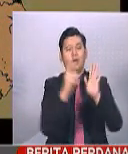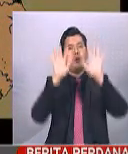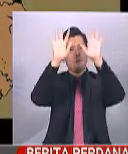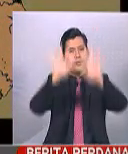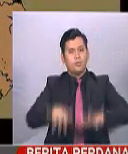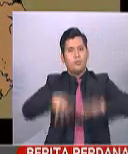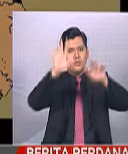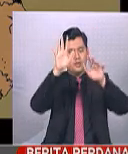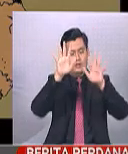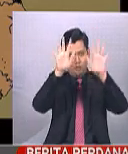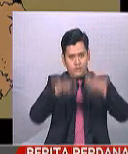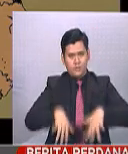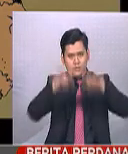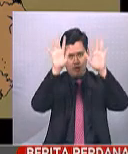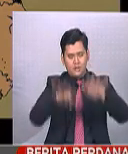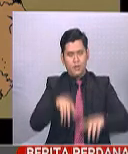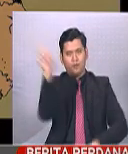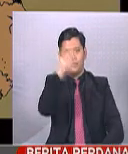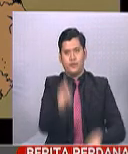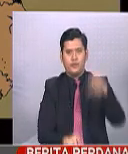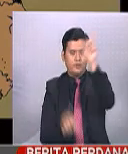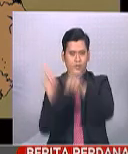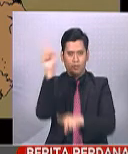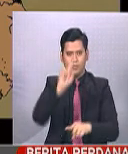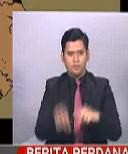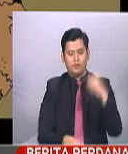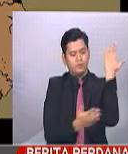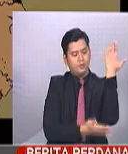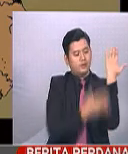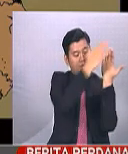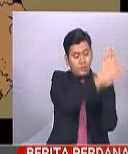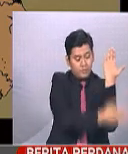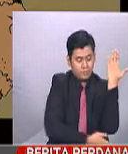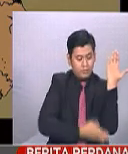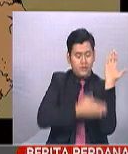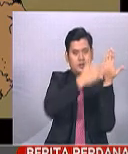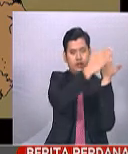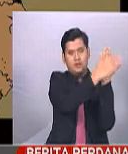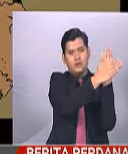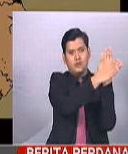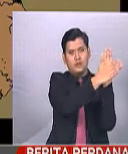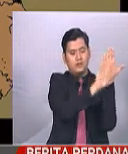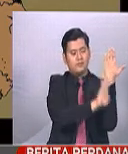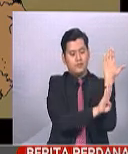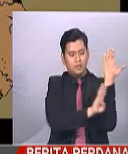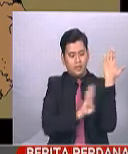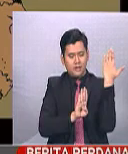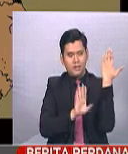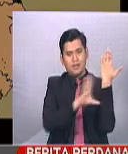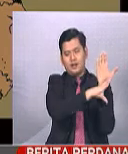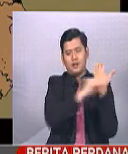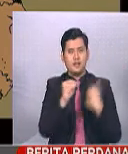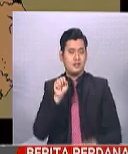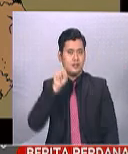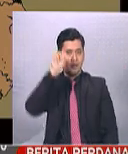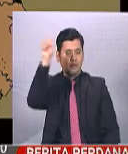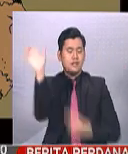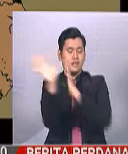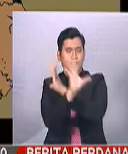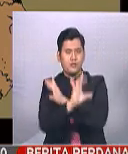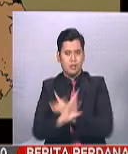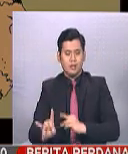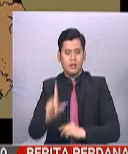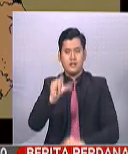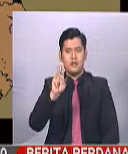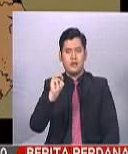berseri bupati yang sedang laku di hampir keseluruhan negeri-negeri pantai barat Semenanjung Mesir termasuk lagi paha gampang template Sabah dan juga limbangsn tebing